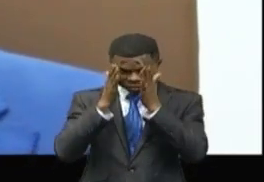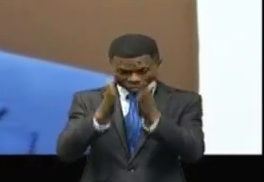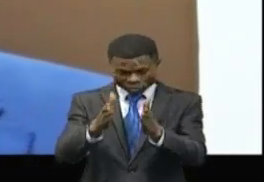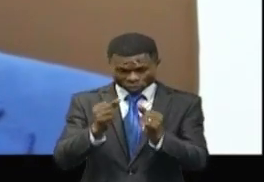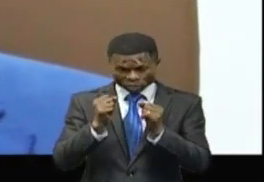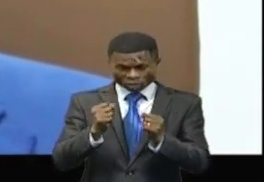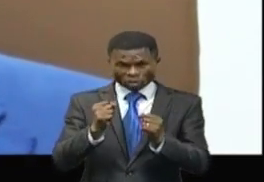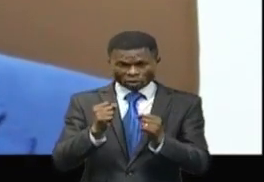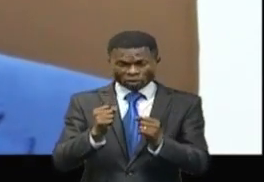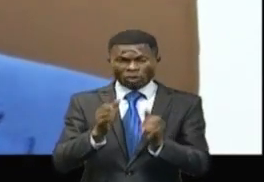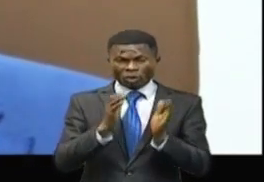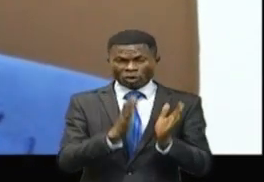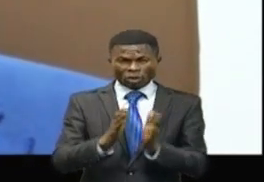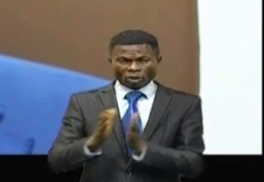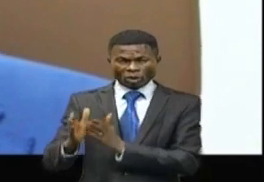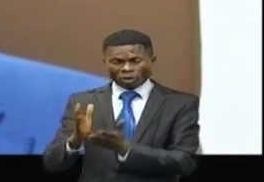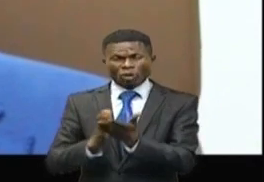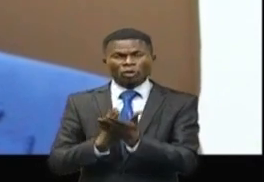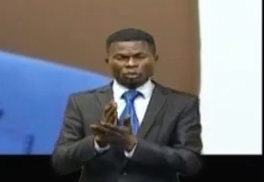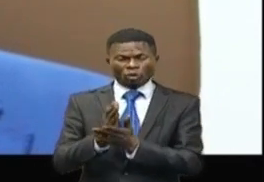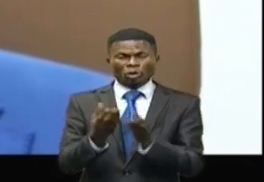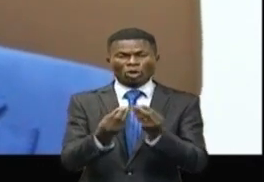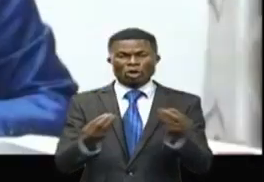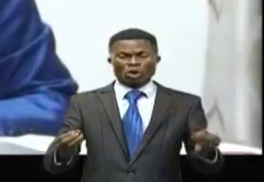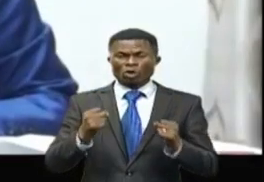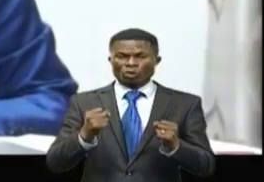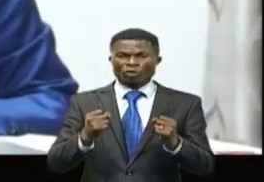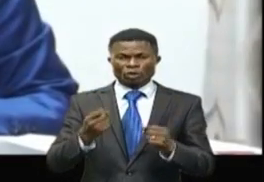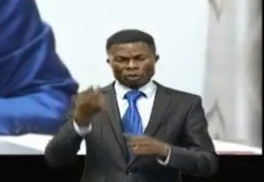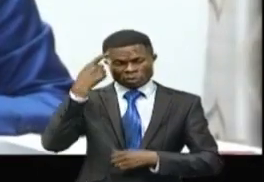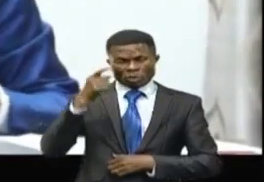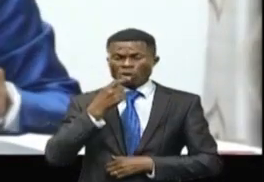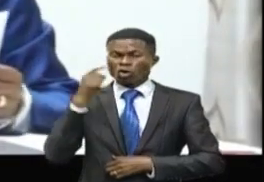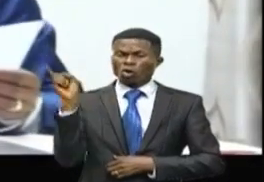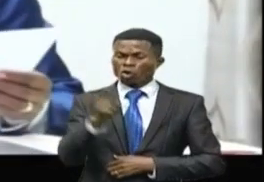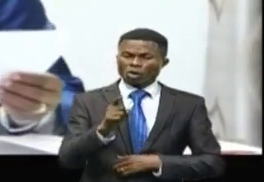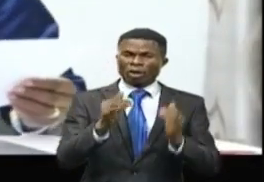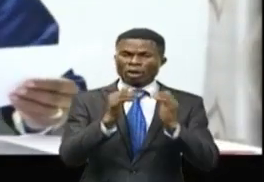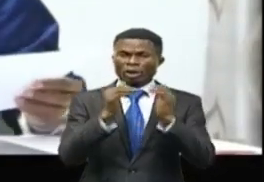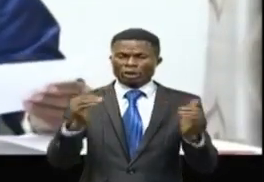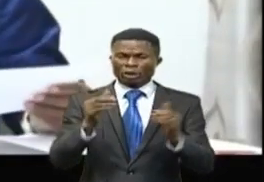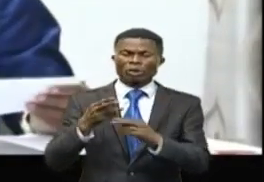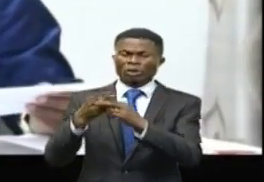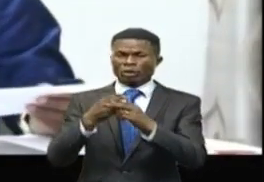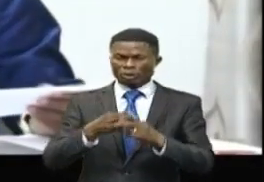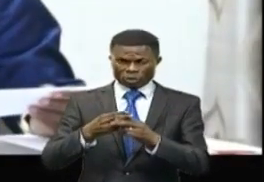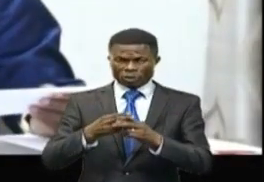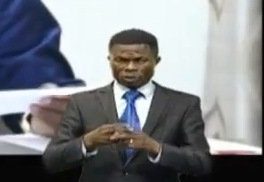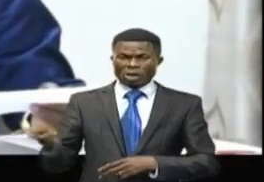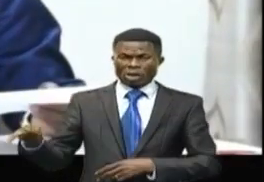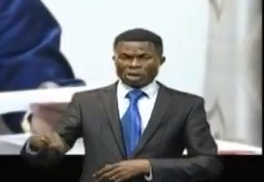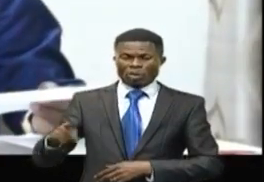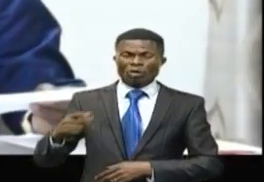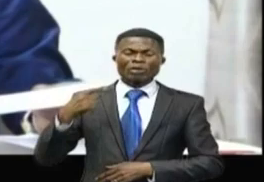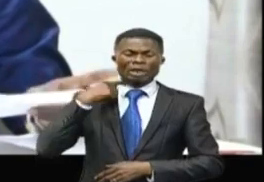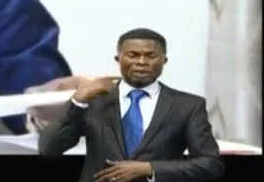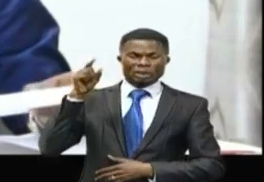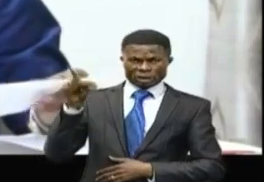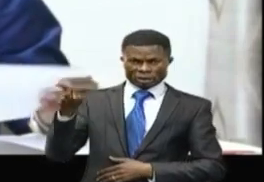afin que des dispositions conséquentes soient prises pour imposer la paix et la sécurité dans ces parties du